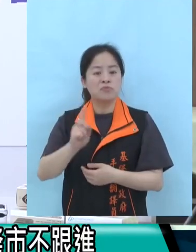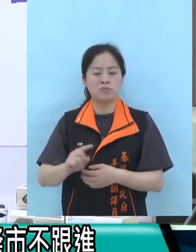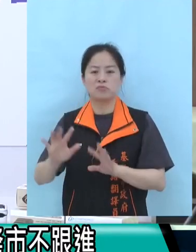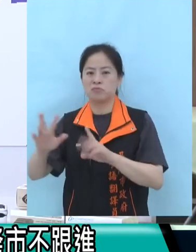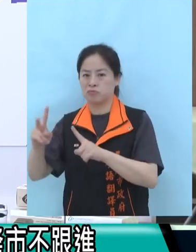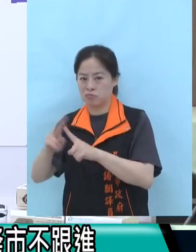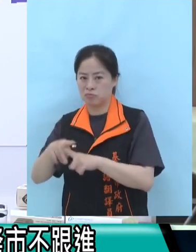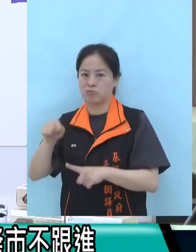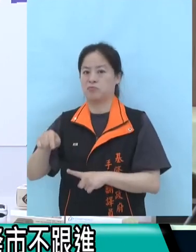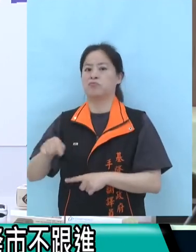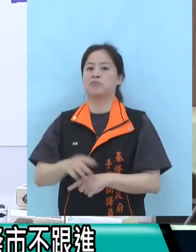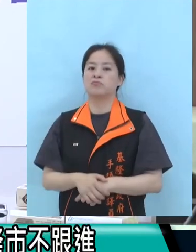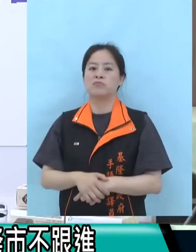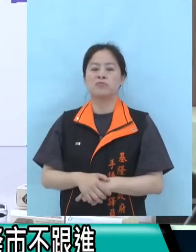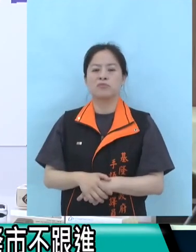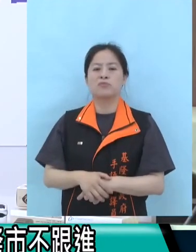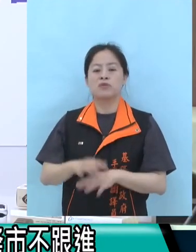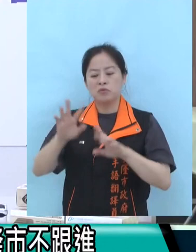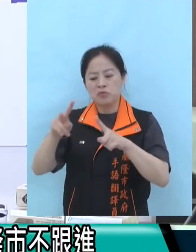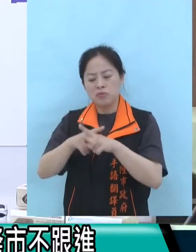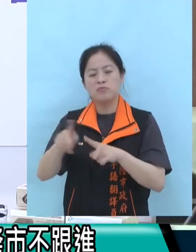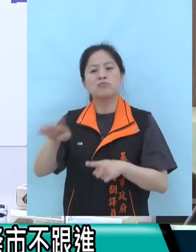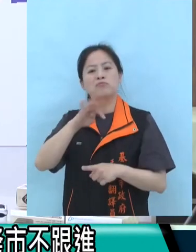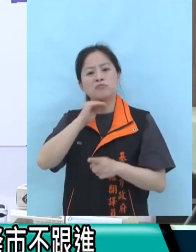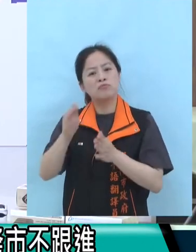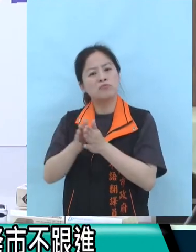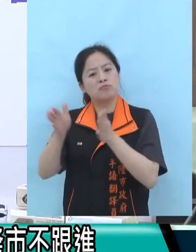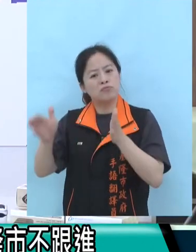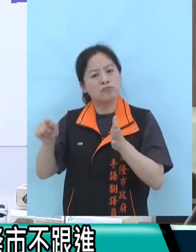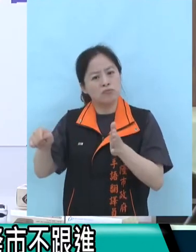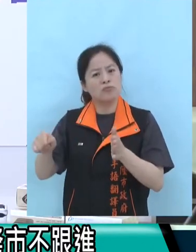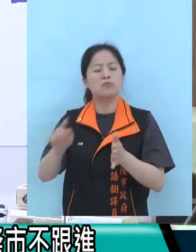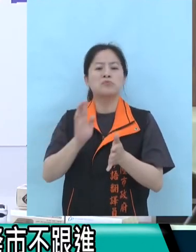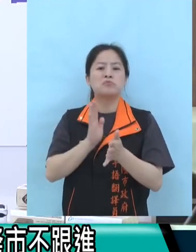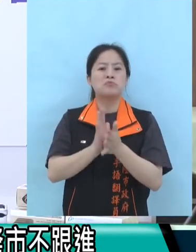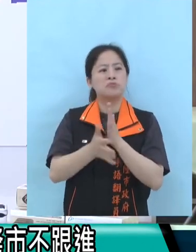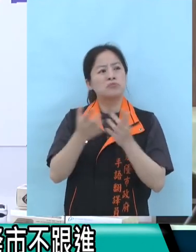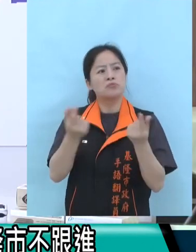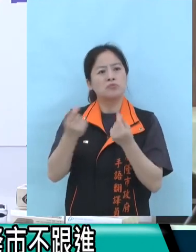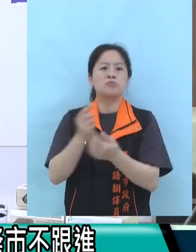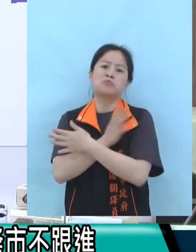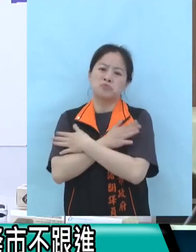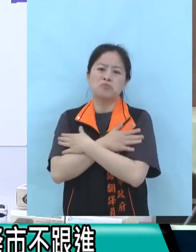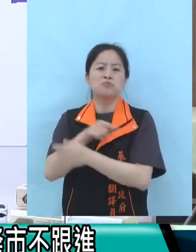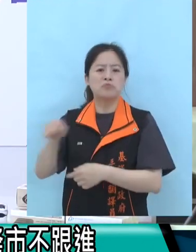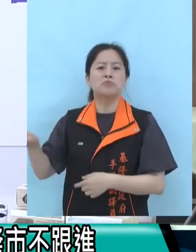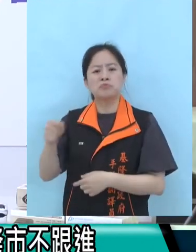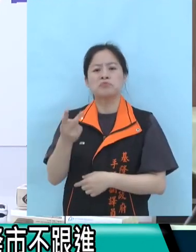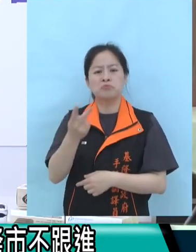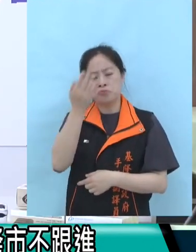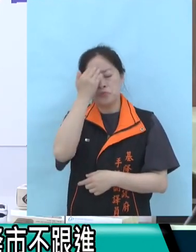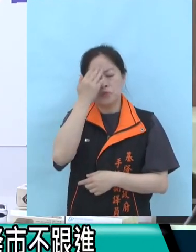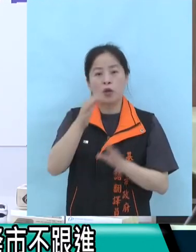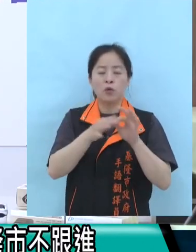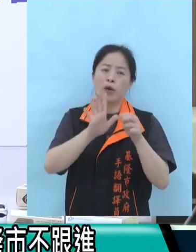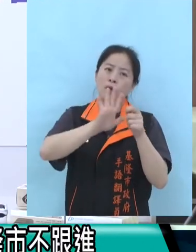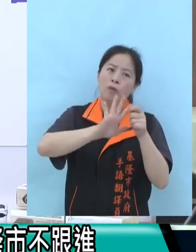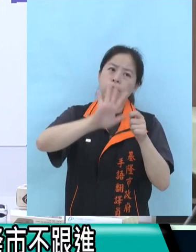小学端，可能是在小学的这个年纪，或者是包括像幼儿园，所以高